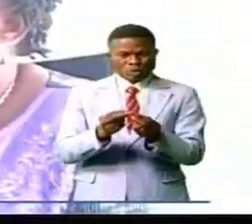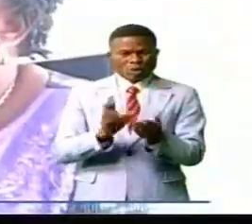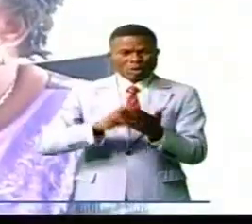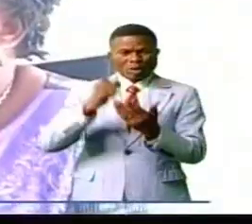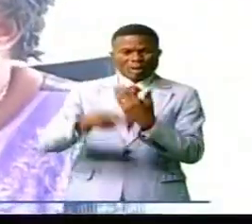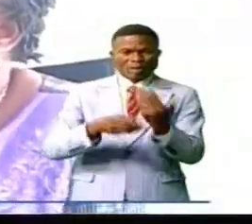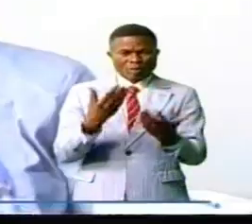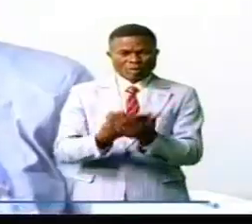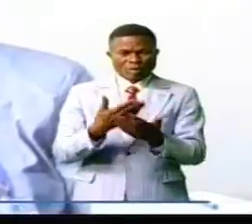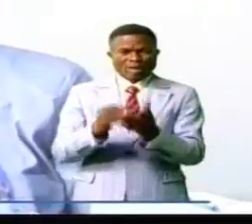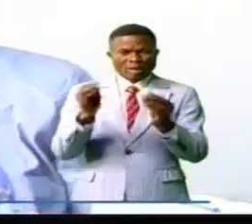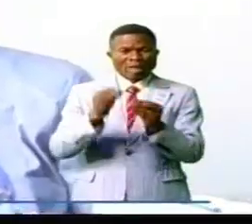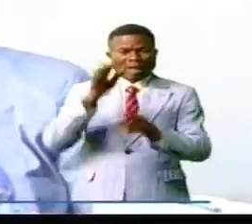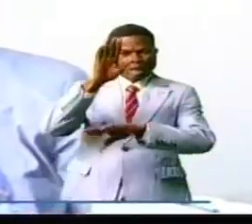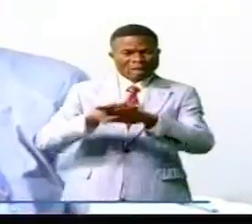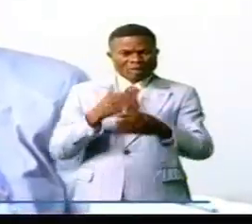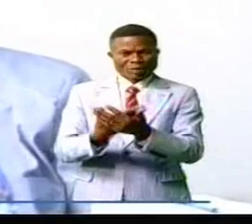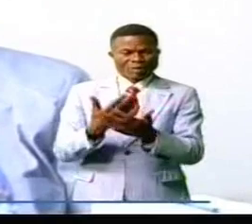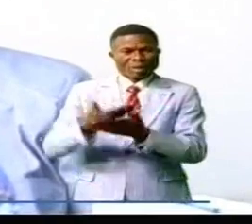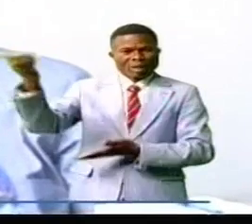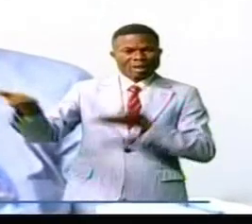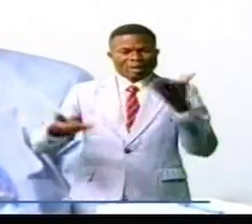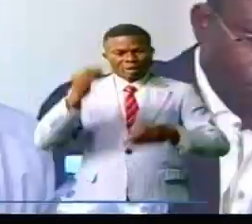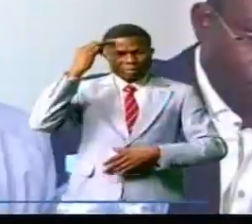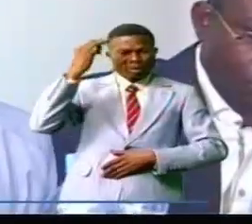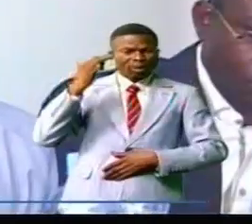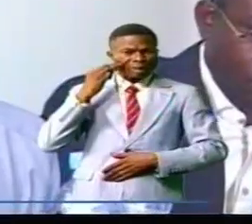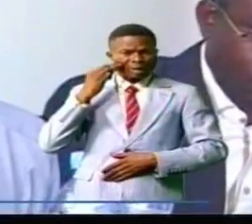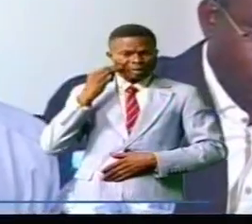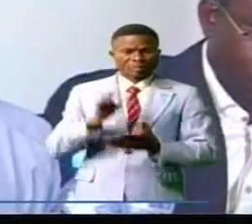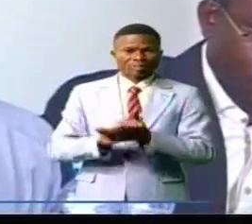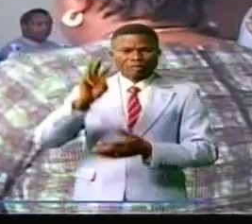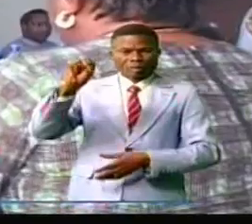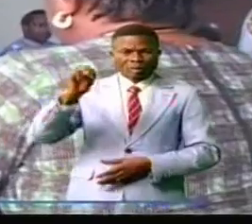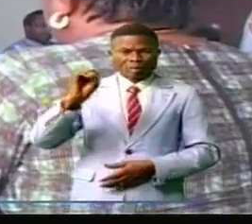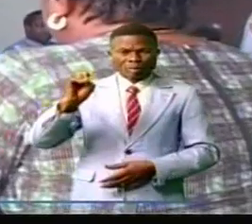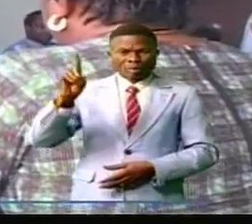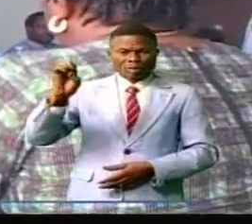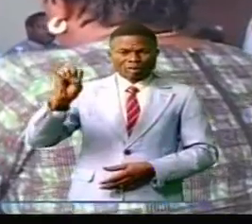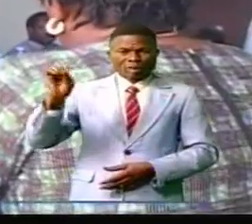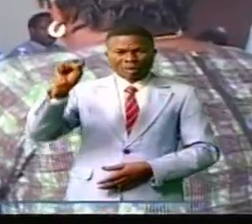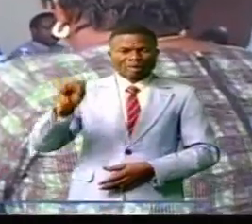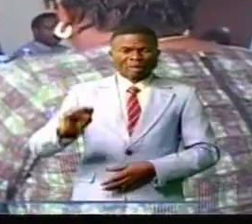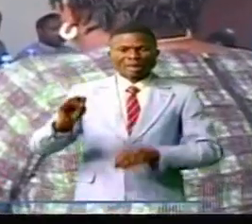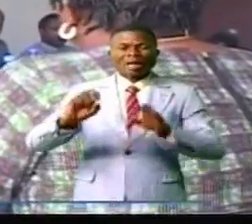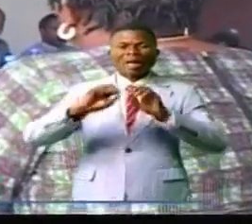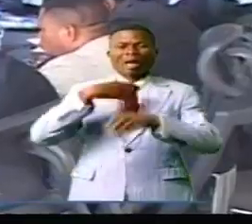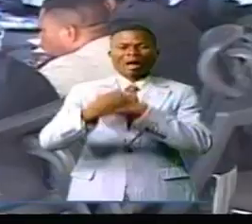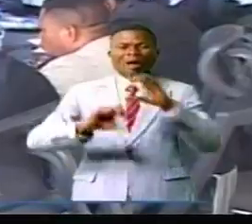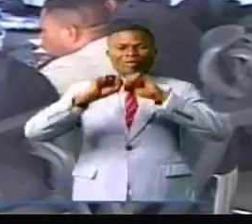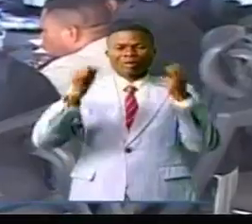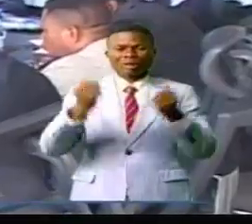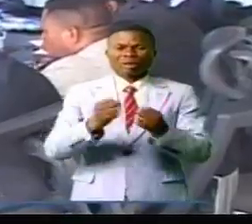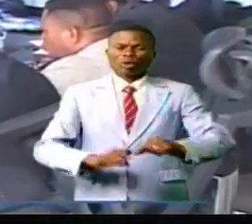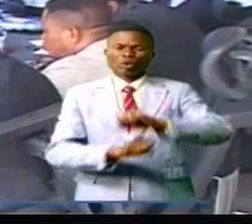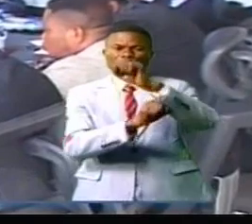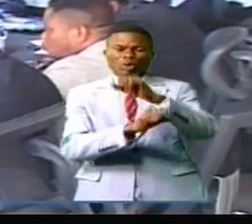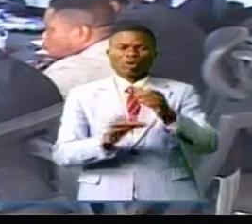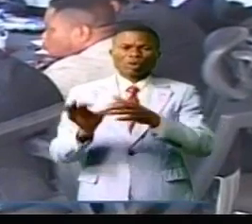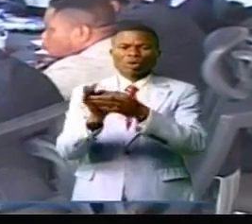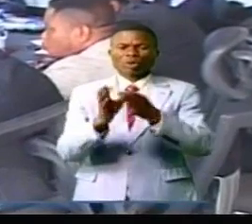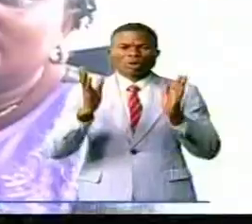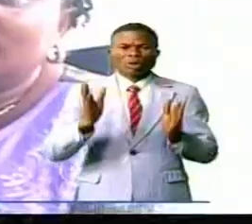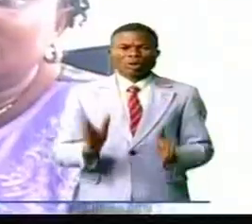d'urgence. Réunion convoquée sur invitation du ministre Modeste Moutinga des Affaires sociales avec l'accompagnement du